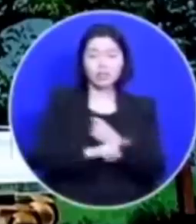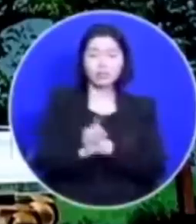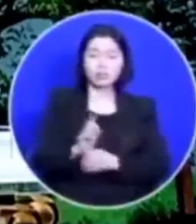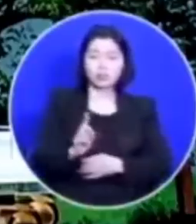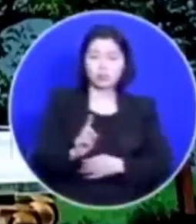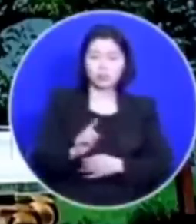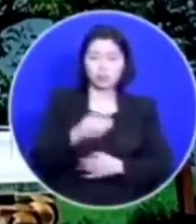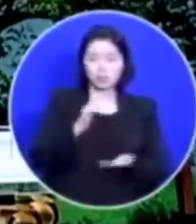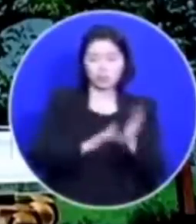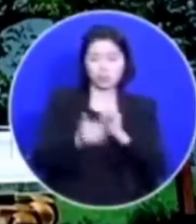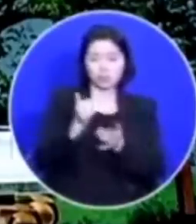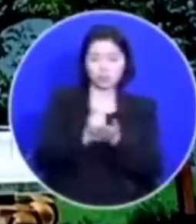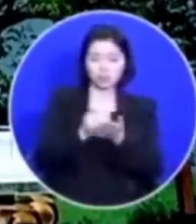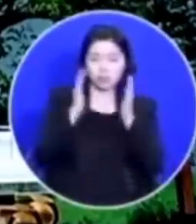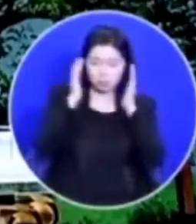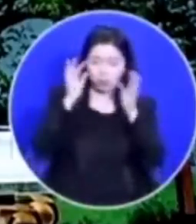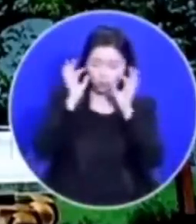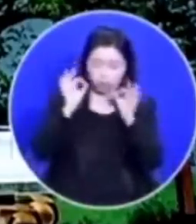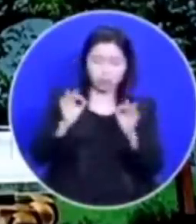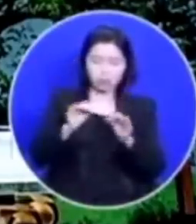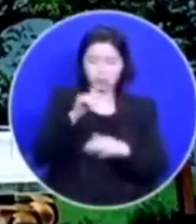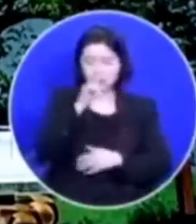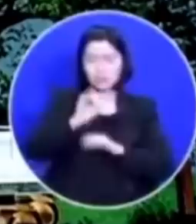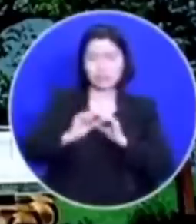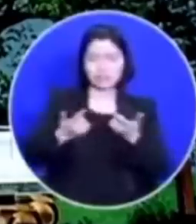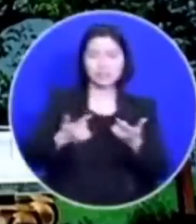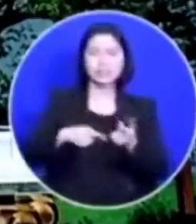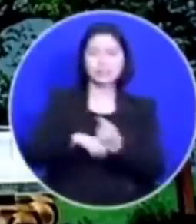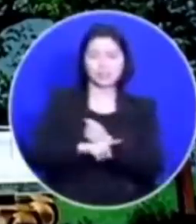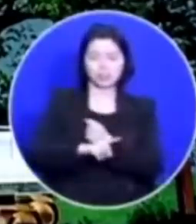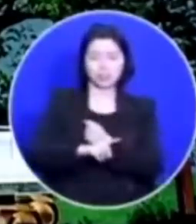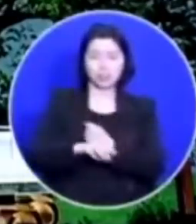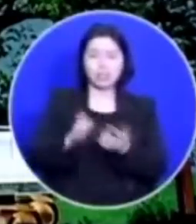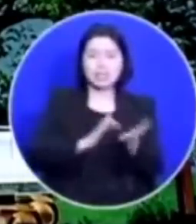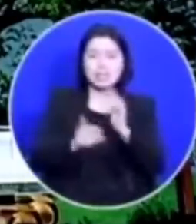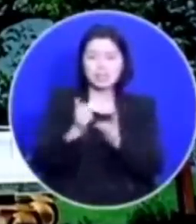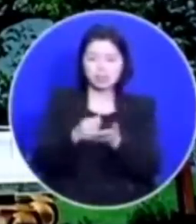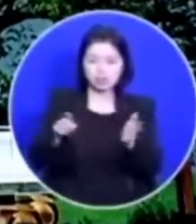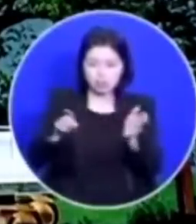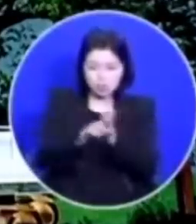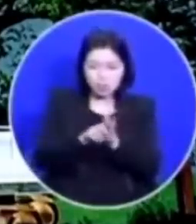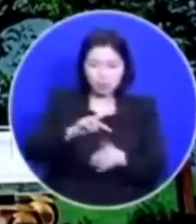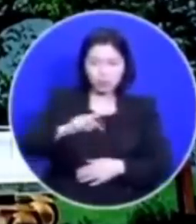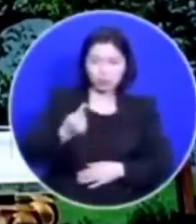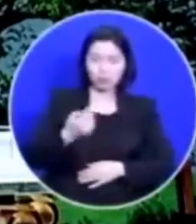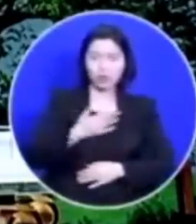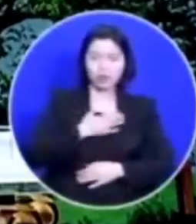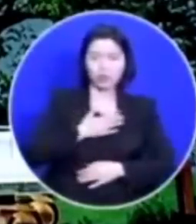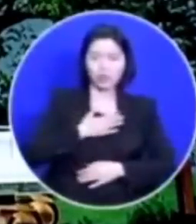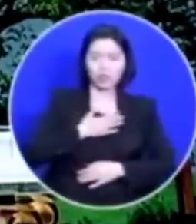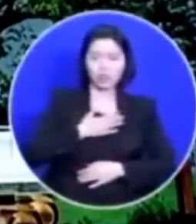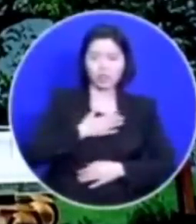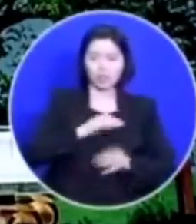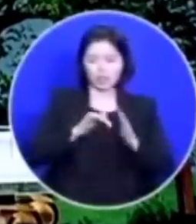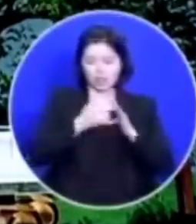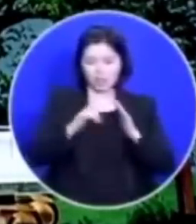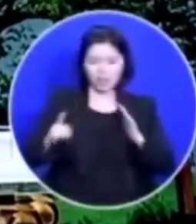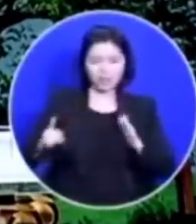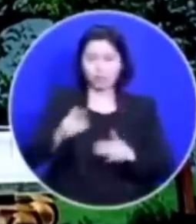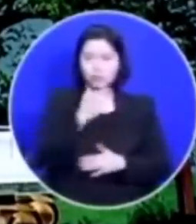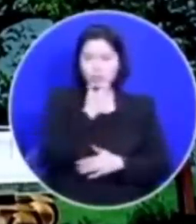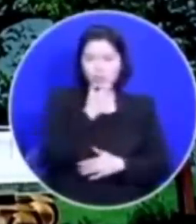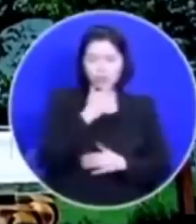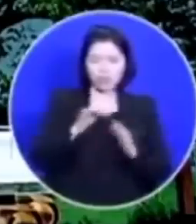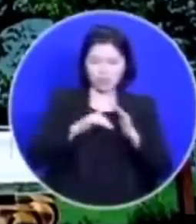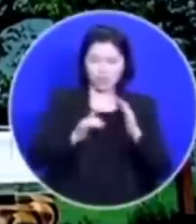예수님을 바라보고 있지 않다는 것은 예수님을 믿고 도 내가 가족이 싫어요 가족이